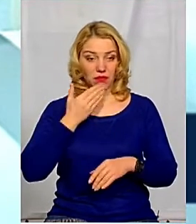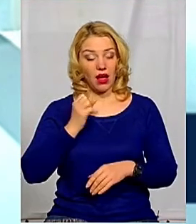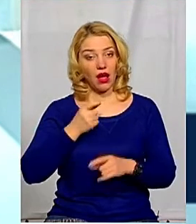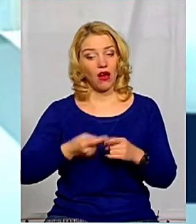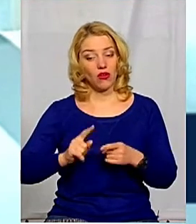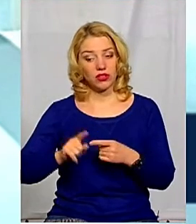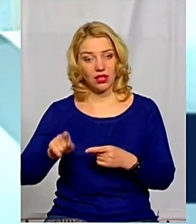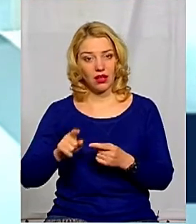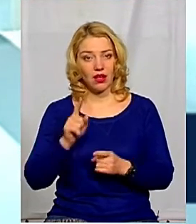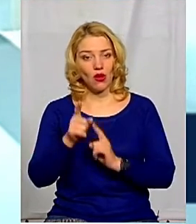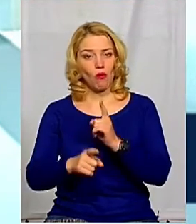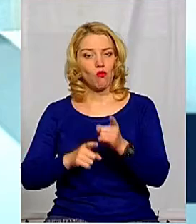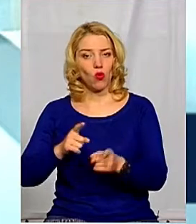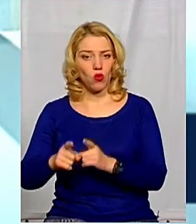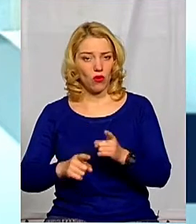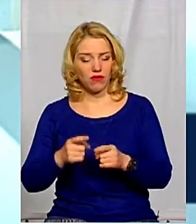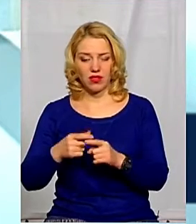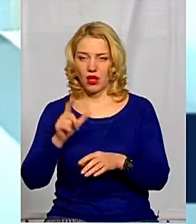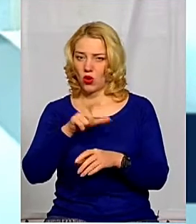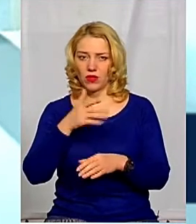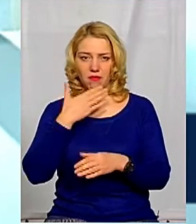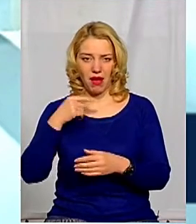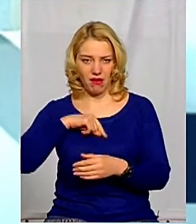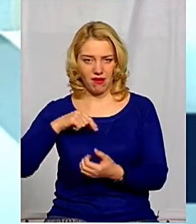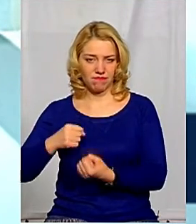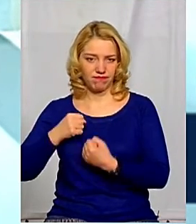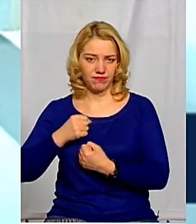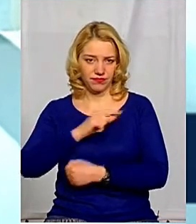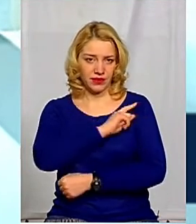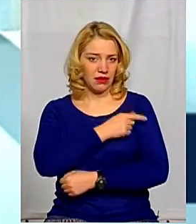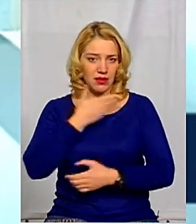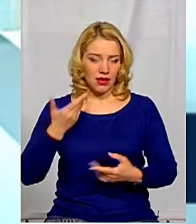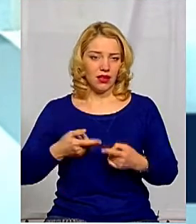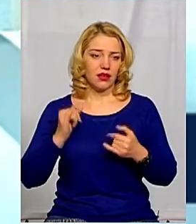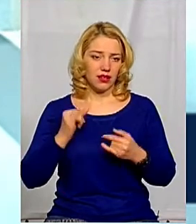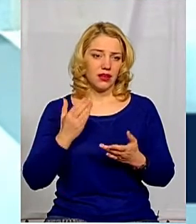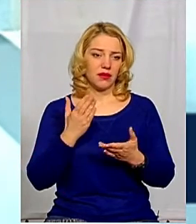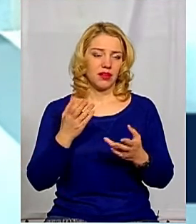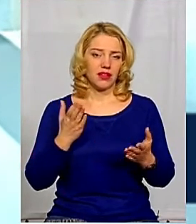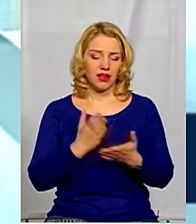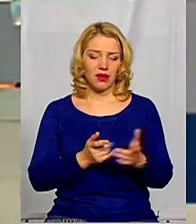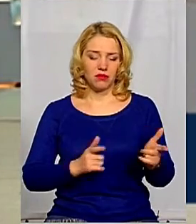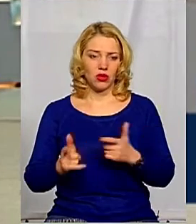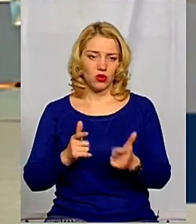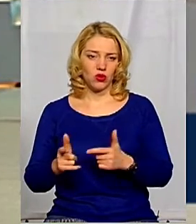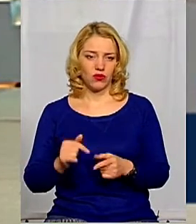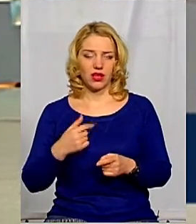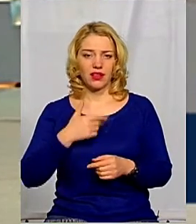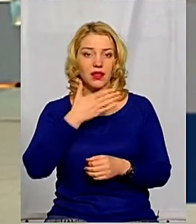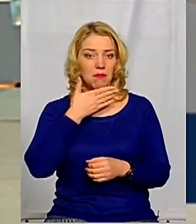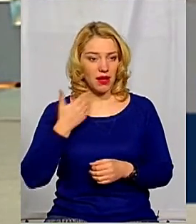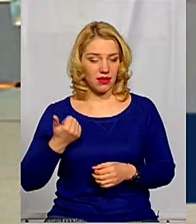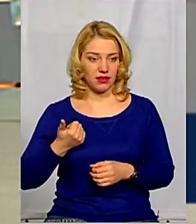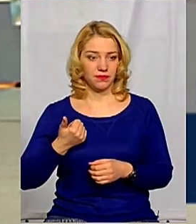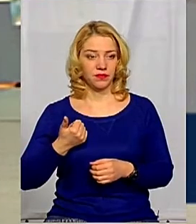цієї хвороби у людства немає імунітету. Тому це зараз йде така підготовка. І